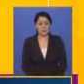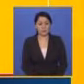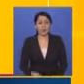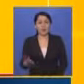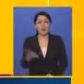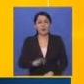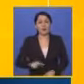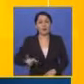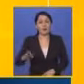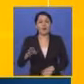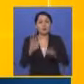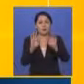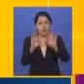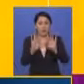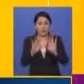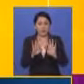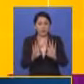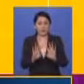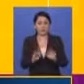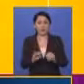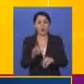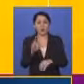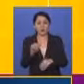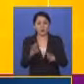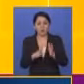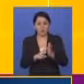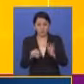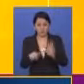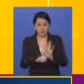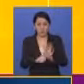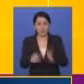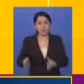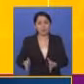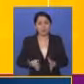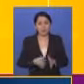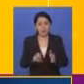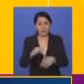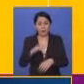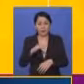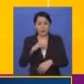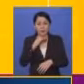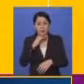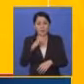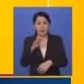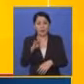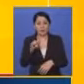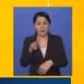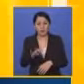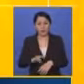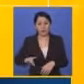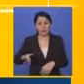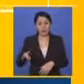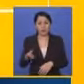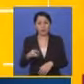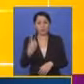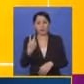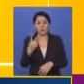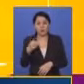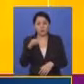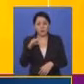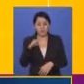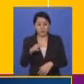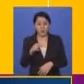Облыс бойынша қар басу қаупі жоғары 396 жол учаскесі назарға алынған. Оған қоса Есіл өзенінің бойымен өтетін екі мұз өткелін